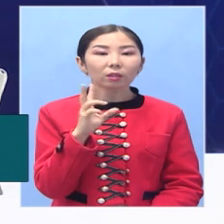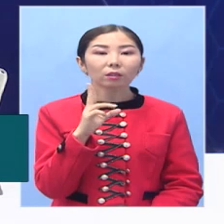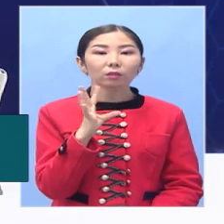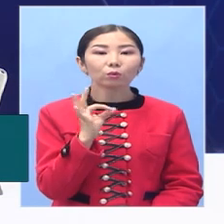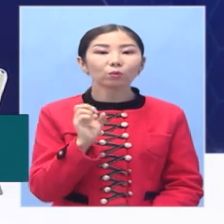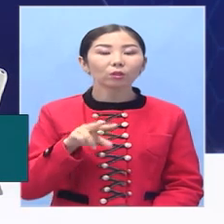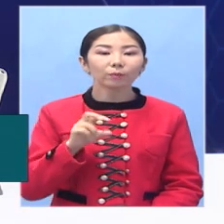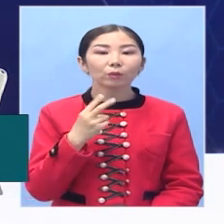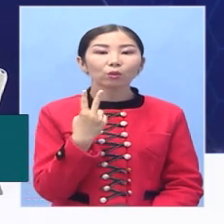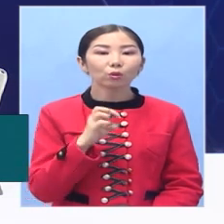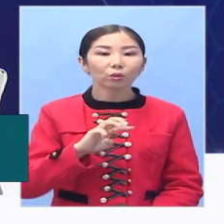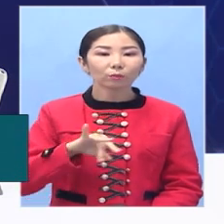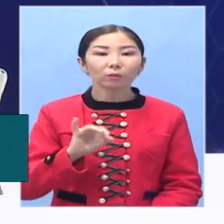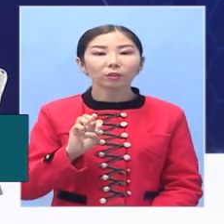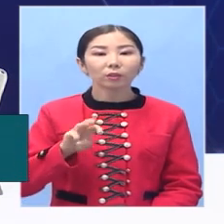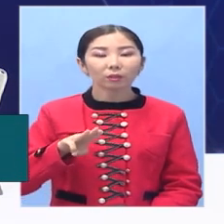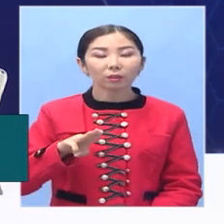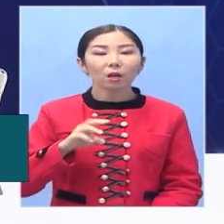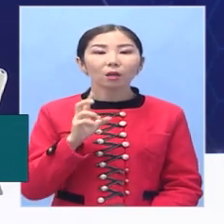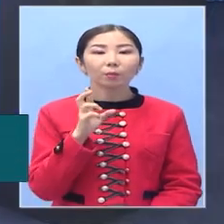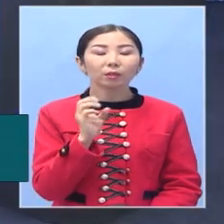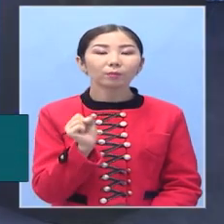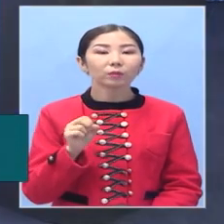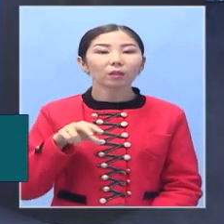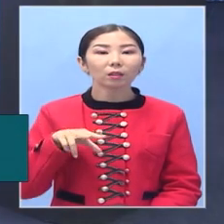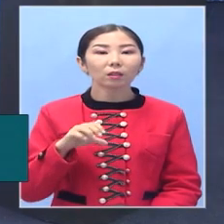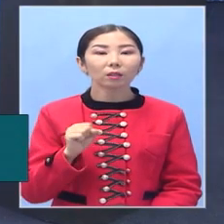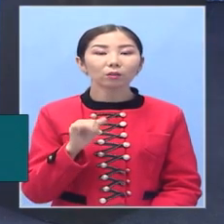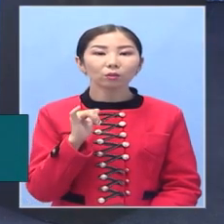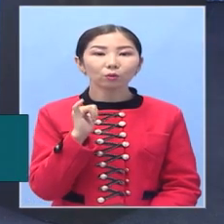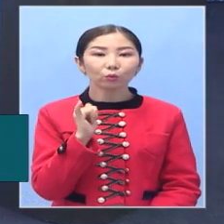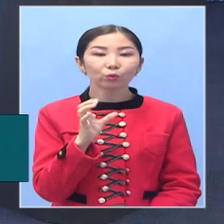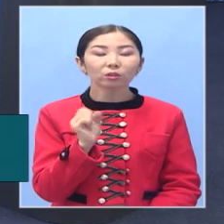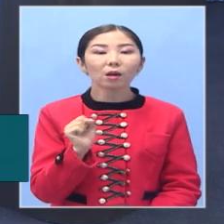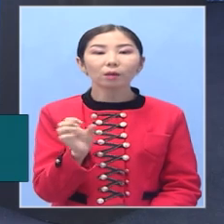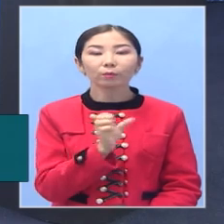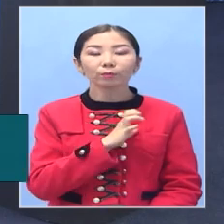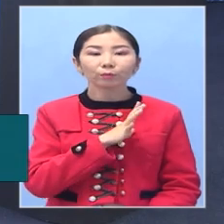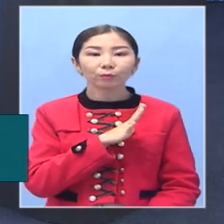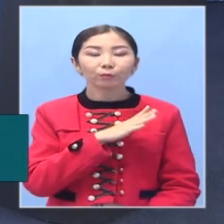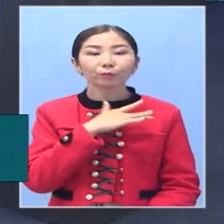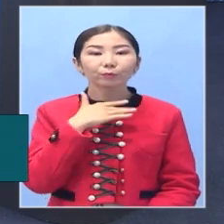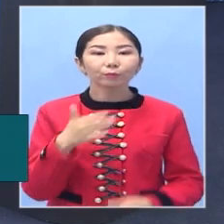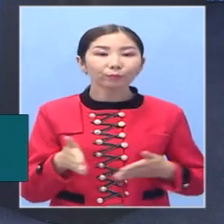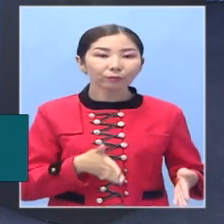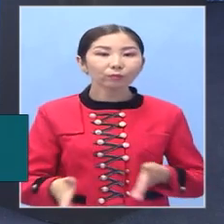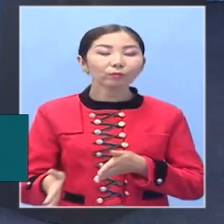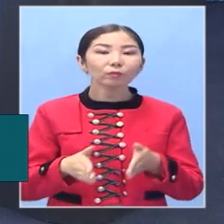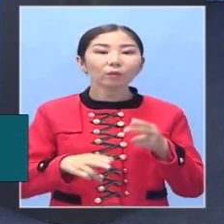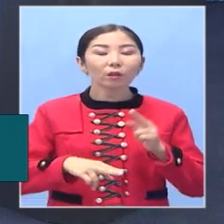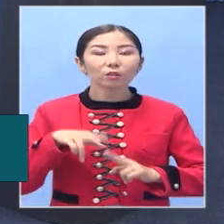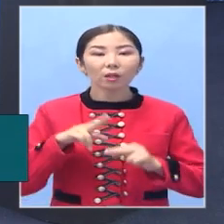тағы да басқа енді Балауса дейміз, шағын аудандар көп қой. Соларының біразына осы жол салынып,